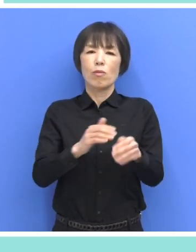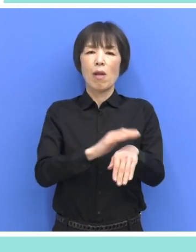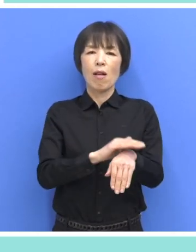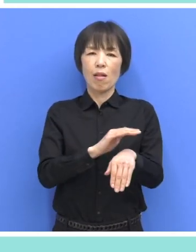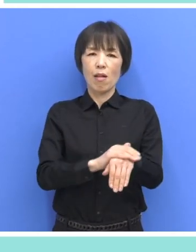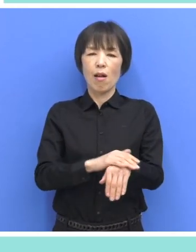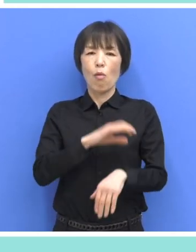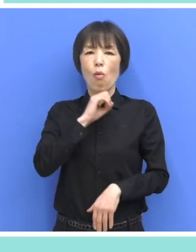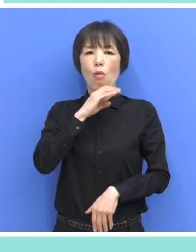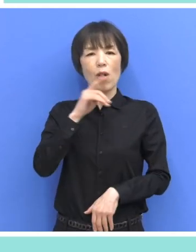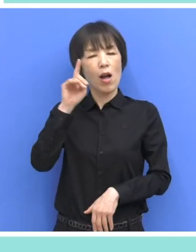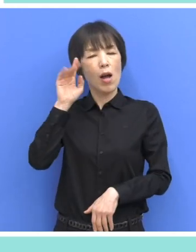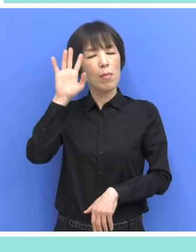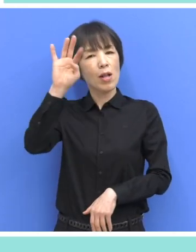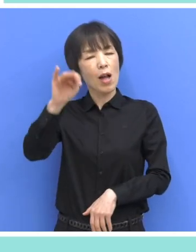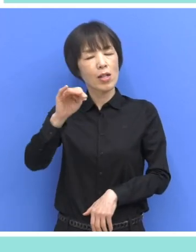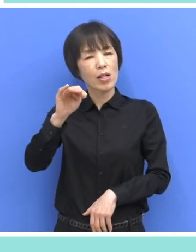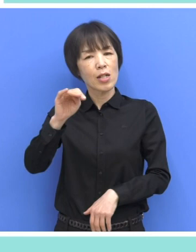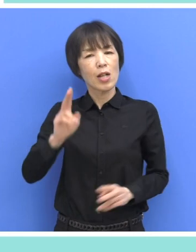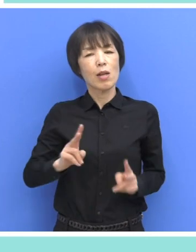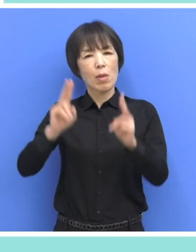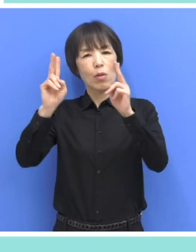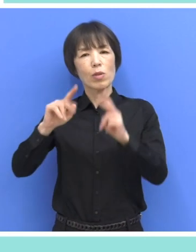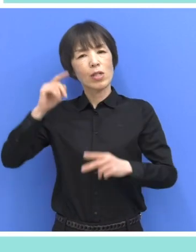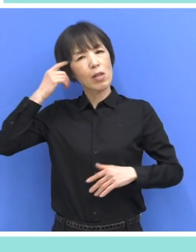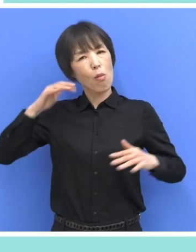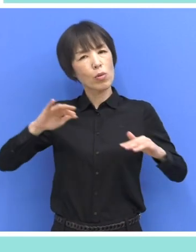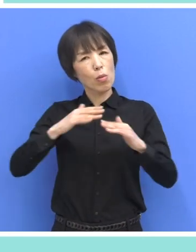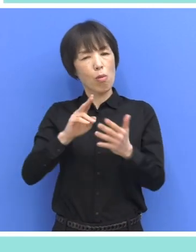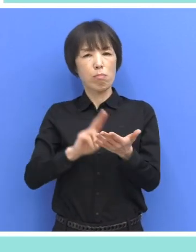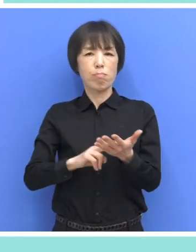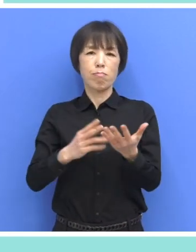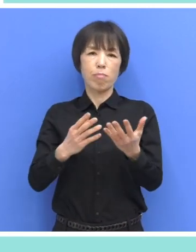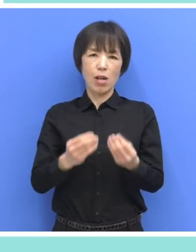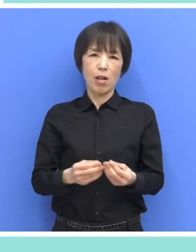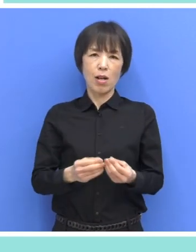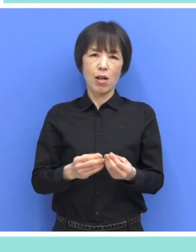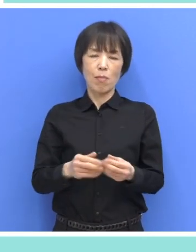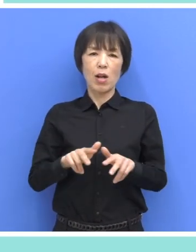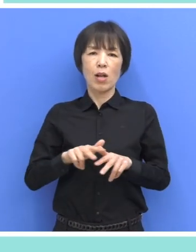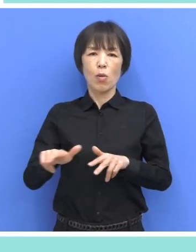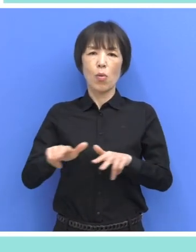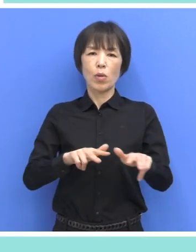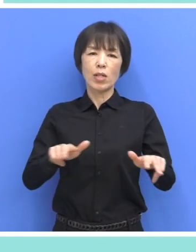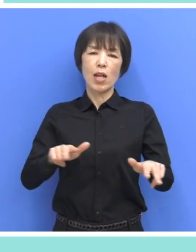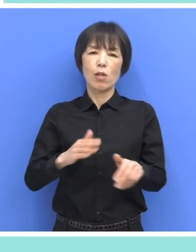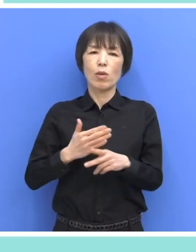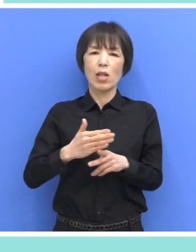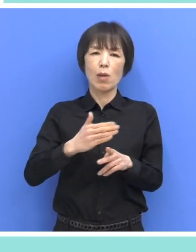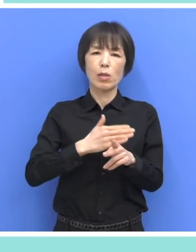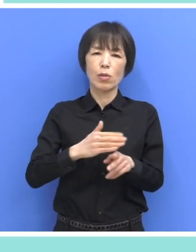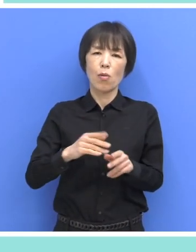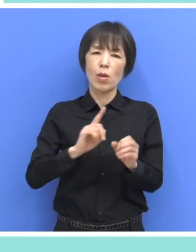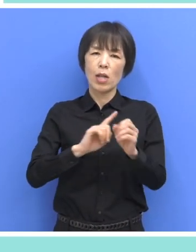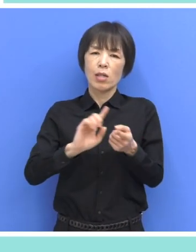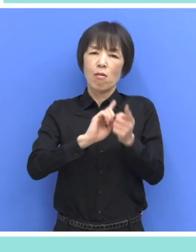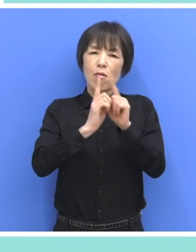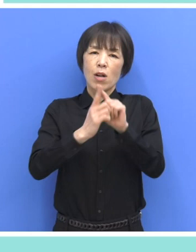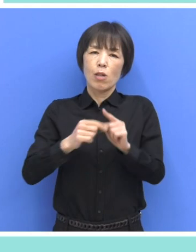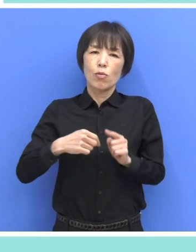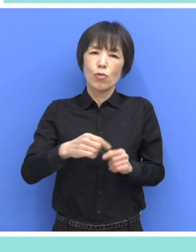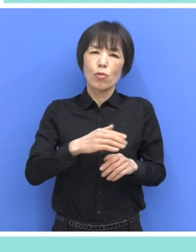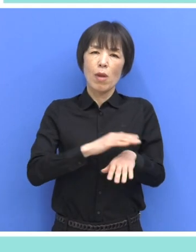村未来都市構想というものを策定しました。で、行政サービスのデジタル化はどうやって進めていくかということで、大村